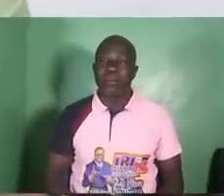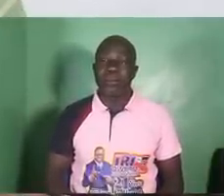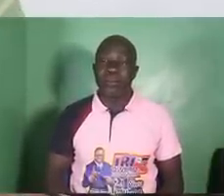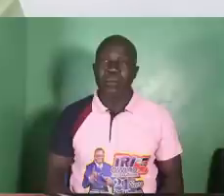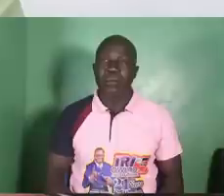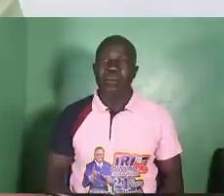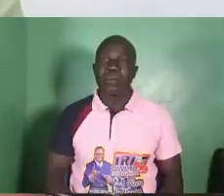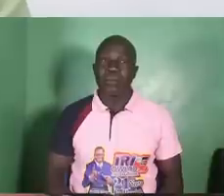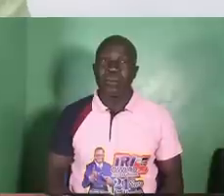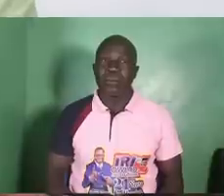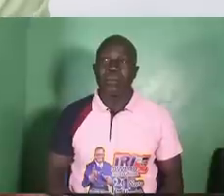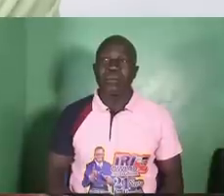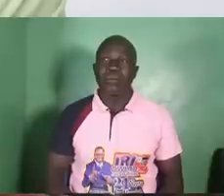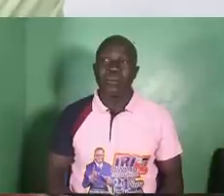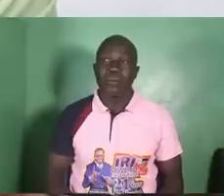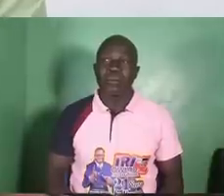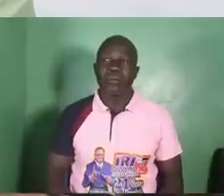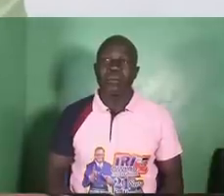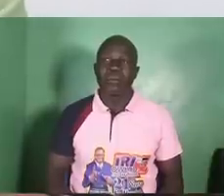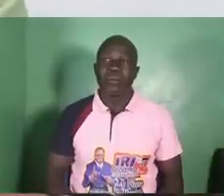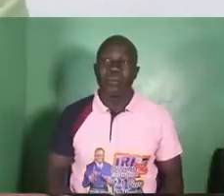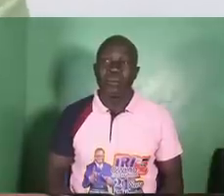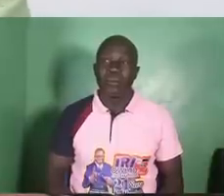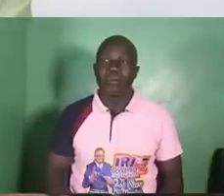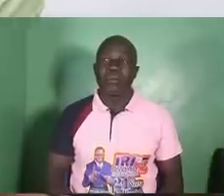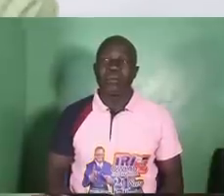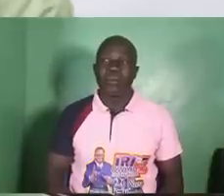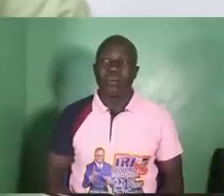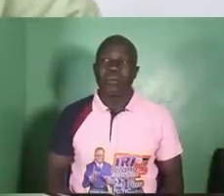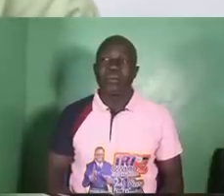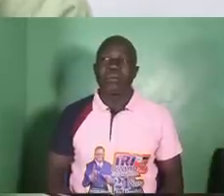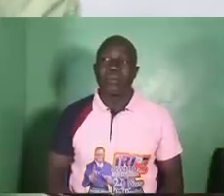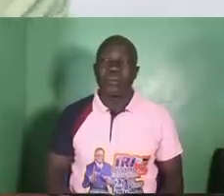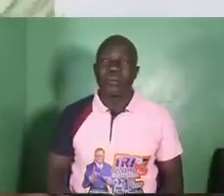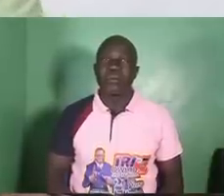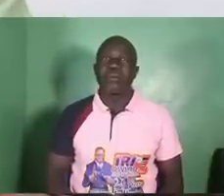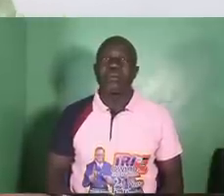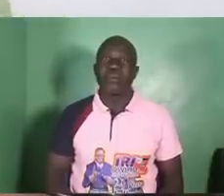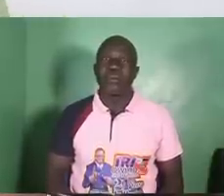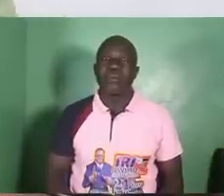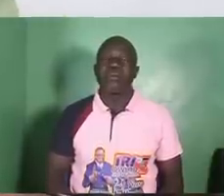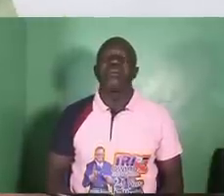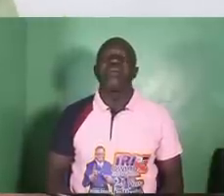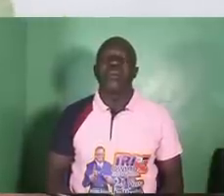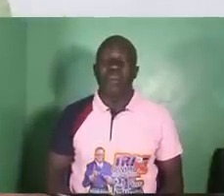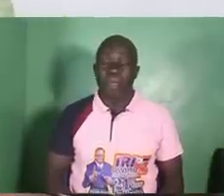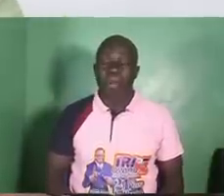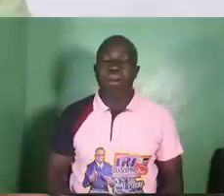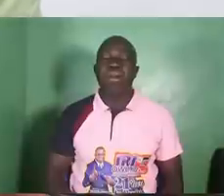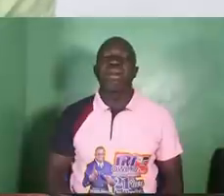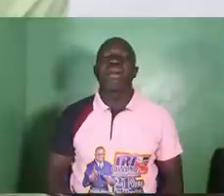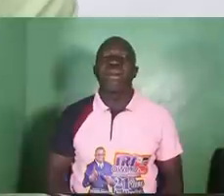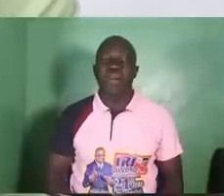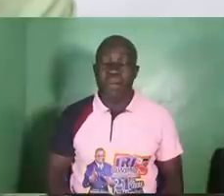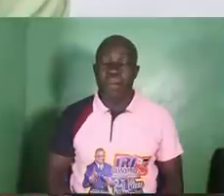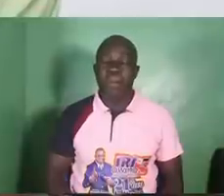Ni Mose sọ fún àwọn Ísírẹ́lì. Lọ́jọ́ bí gbogbo èyí tí Olúwa ti fún ní àṣẹ fún wọn. Ó yẹ. Lẹ́yìn ìgbà tí ó pa Sioni tán, ọba àwọn Mamori.